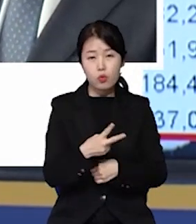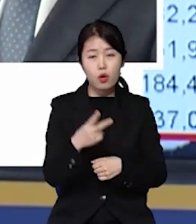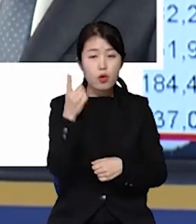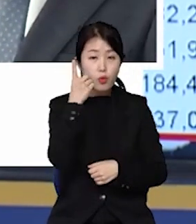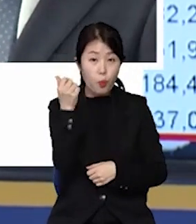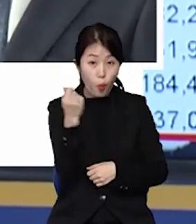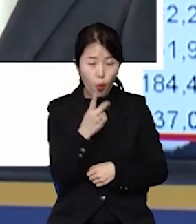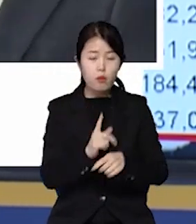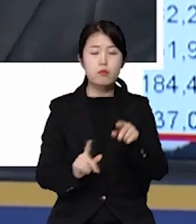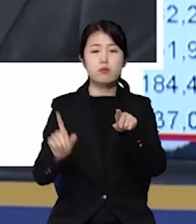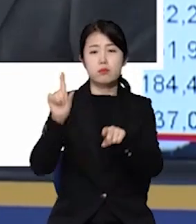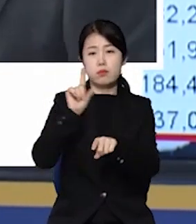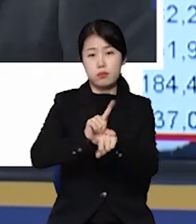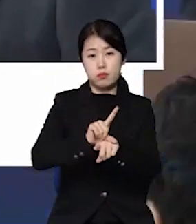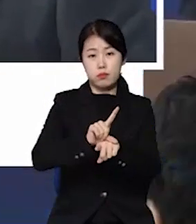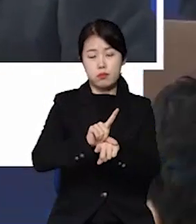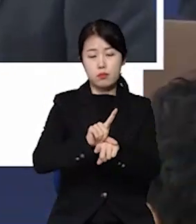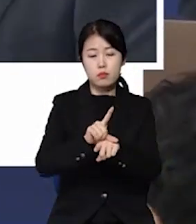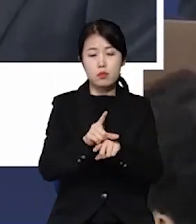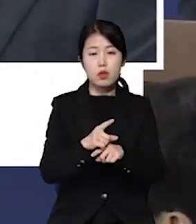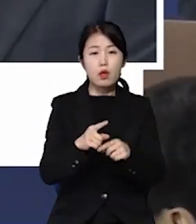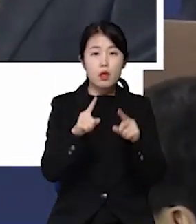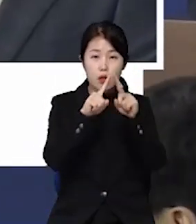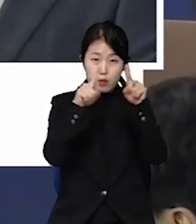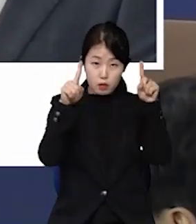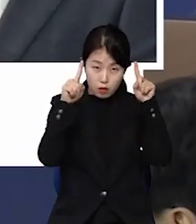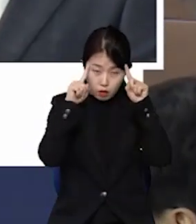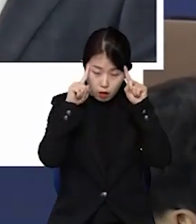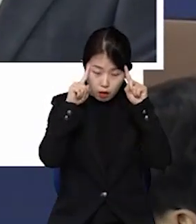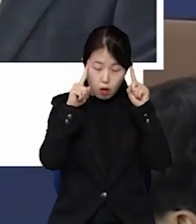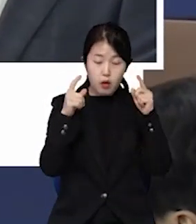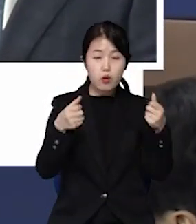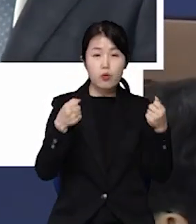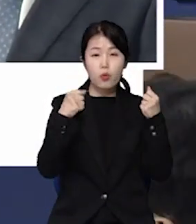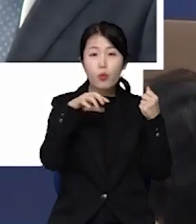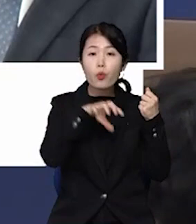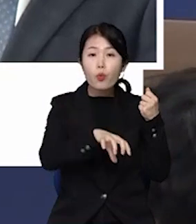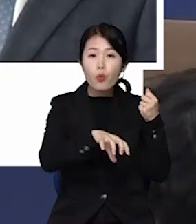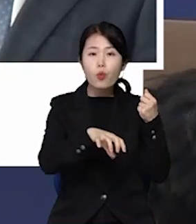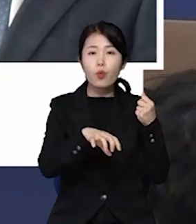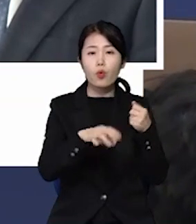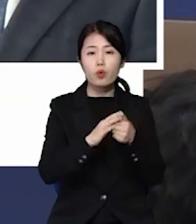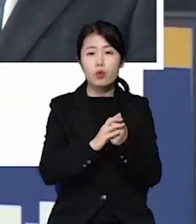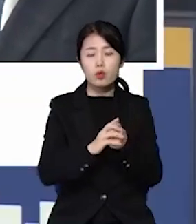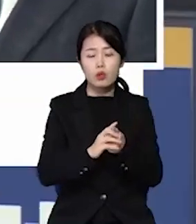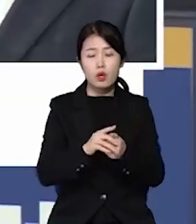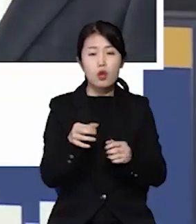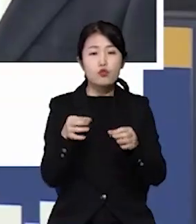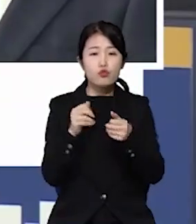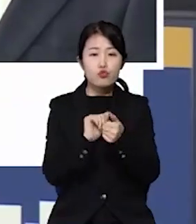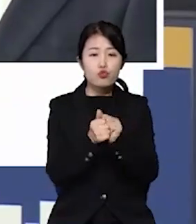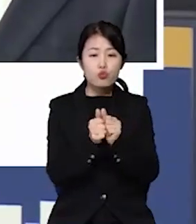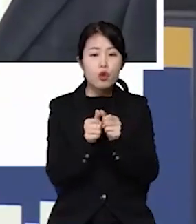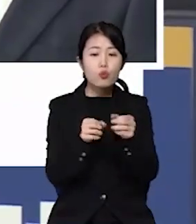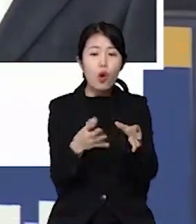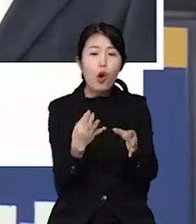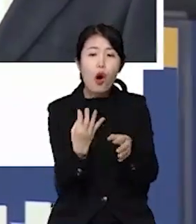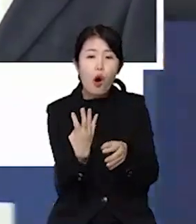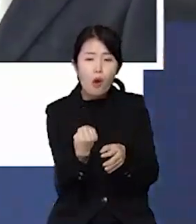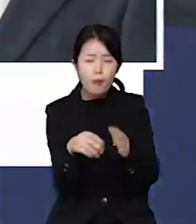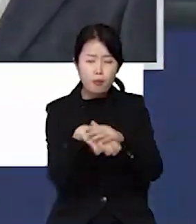기본 정보뿐만 아니라 출신 대학, 직업, 주식 투자액 같은 세부 정보도